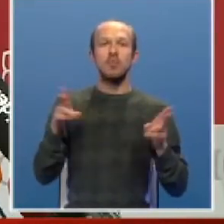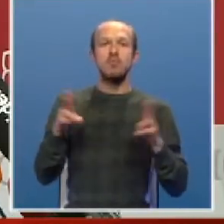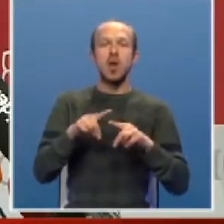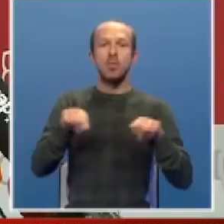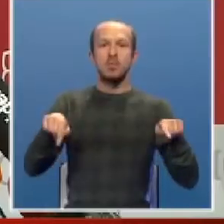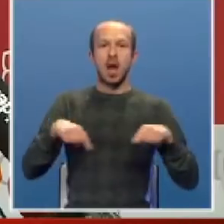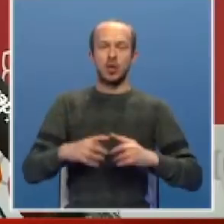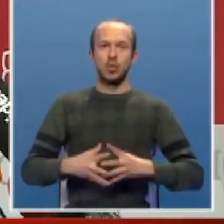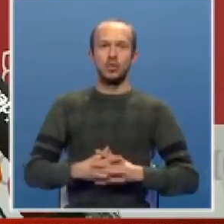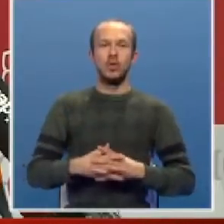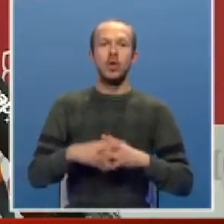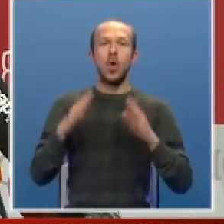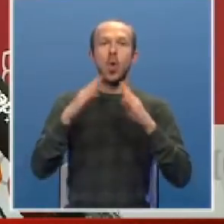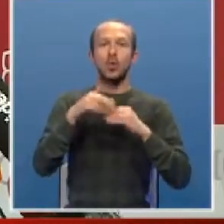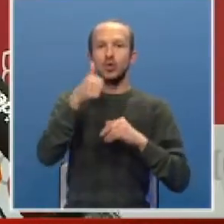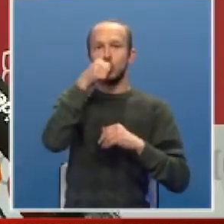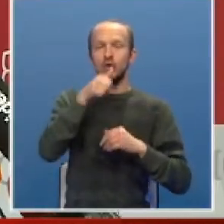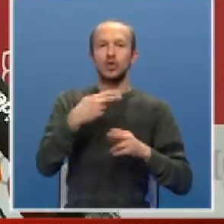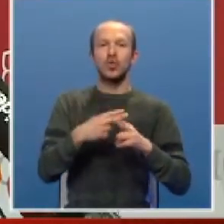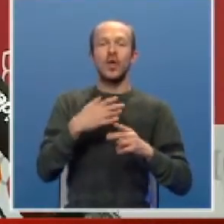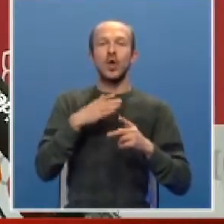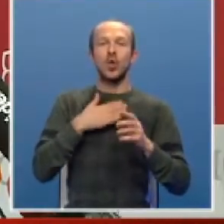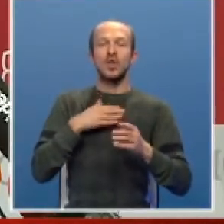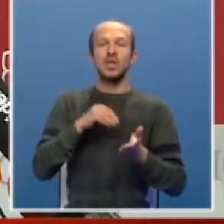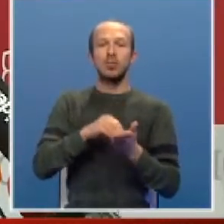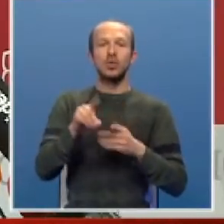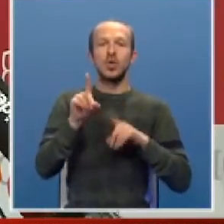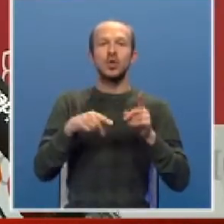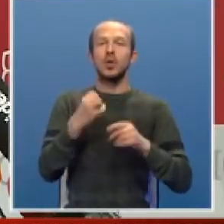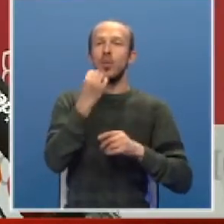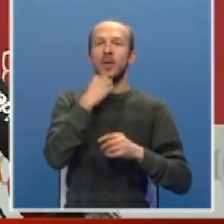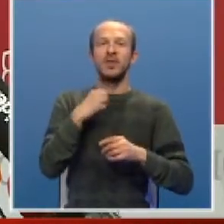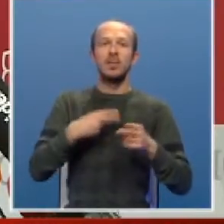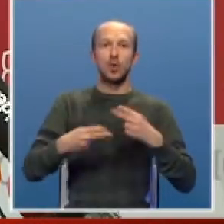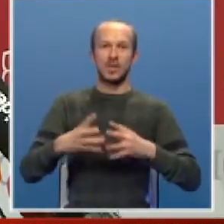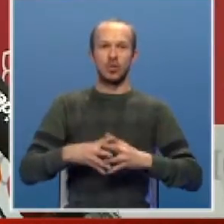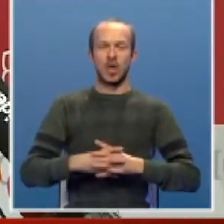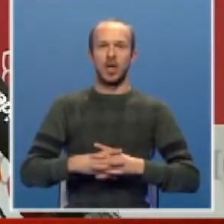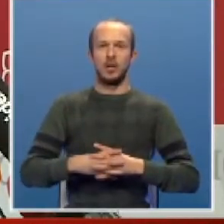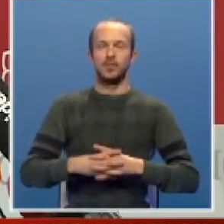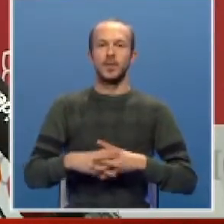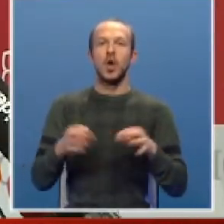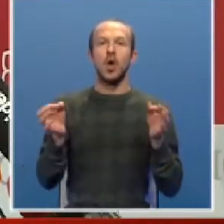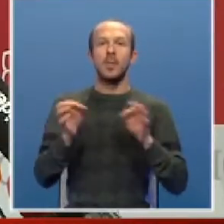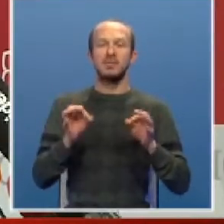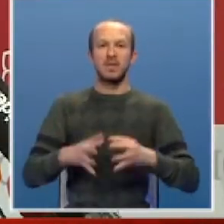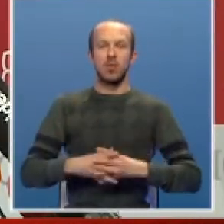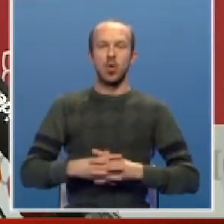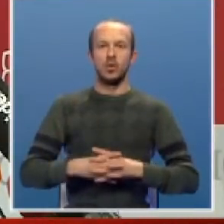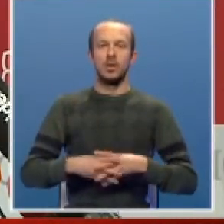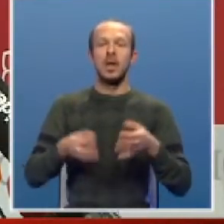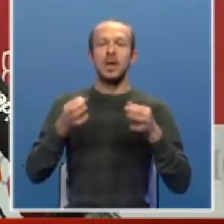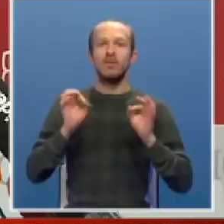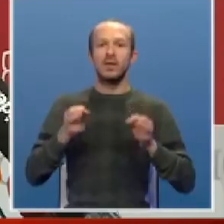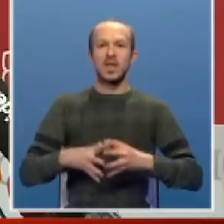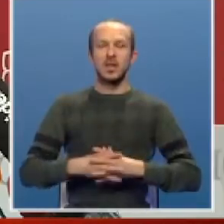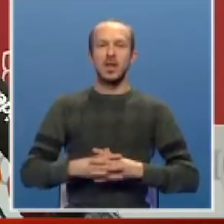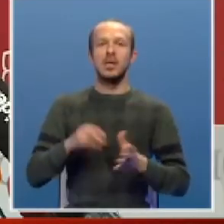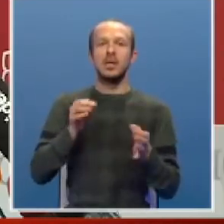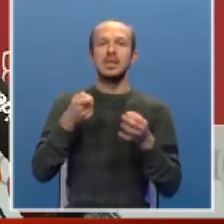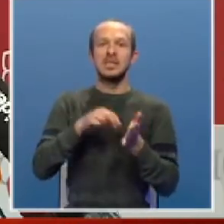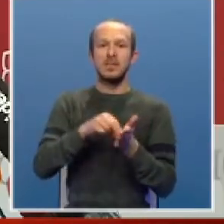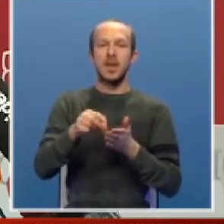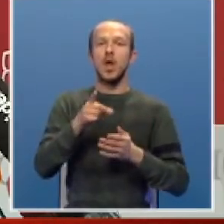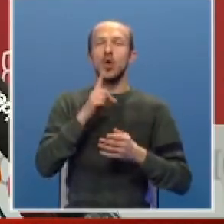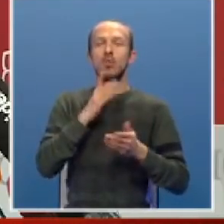imanju okućnici, što se zove kod nas, posije određene poljoprivredne proizvode, da obezbedimo kvalitetna sjemena